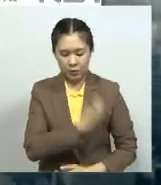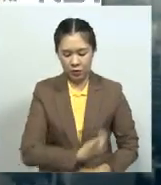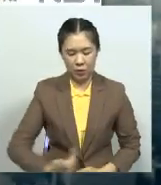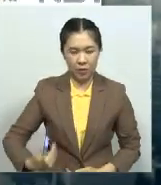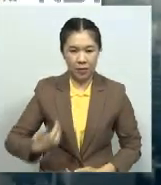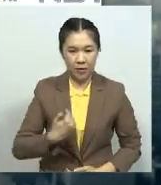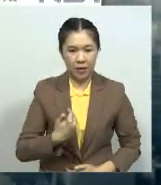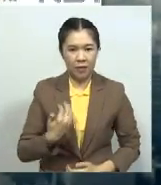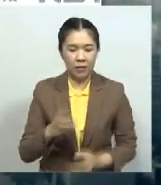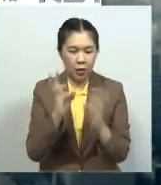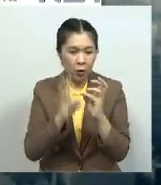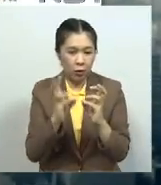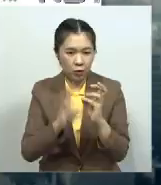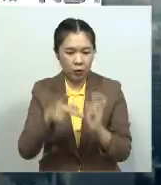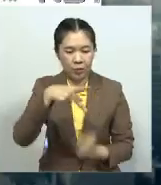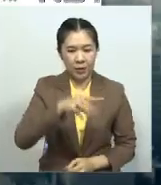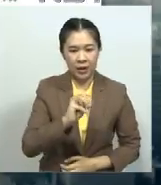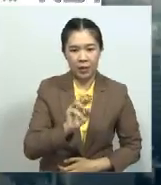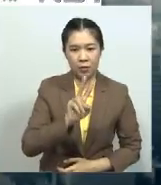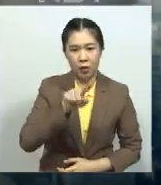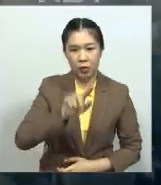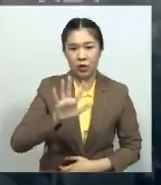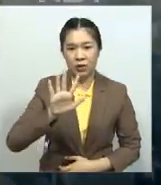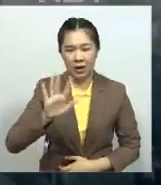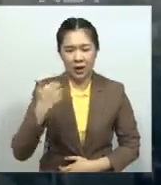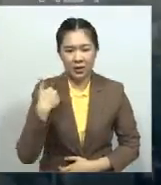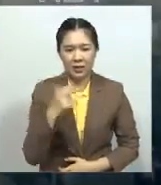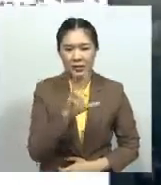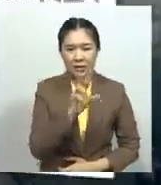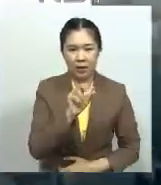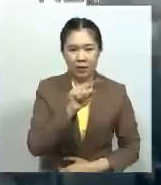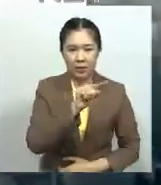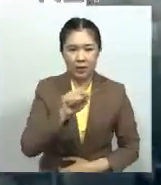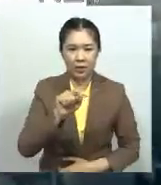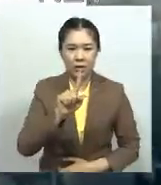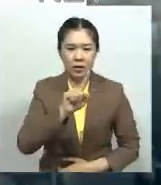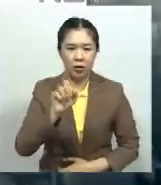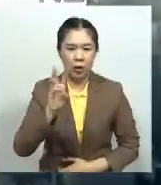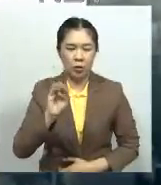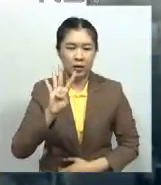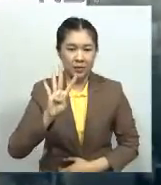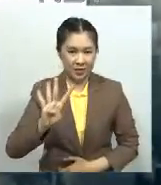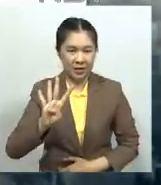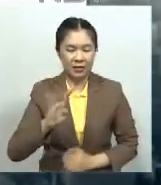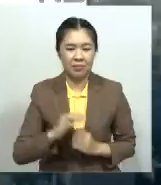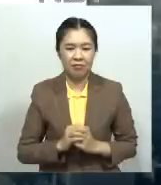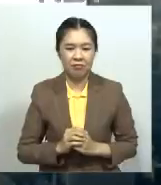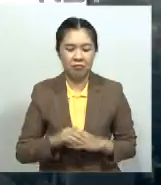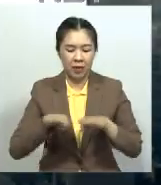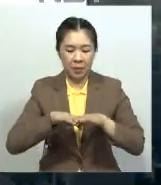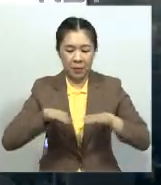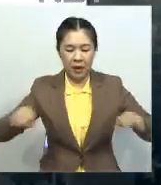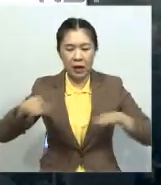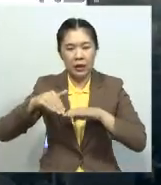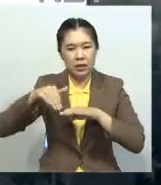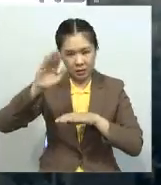ภาพก็พบค่าฝุ่นละออง PM 2.5 ค่าระหว่าง30ถึง164ไมโครกรัมต่อลูกบาศก์เมตรเกินค่าม